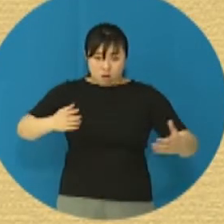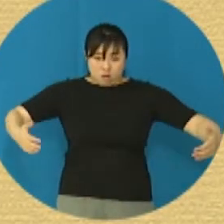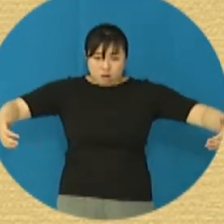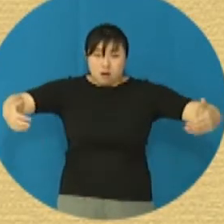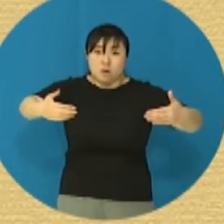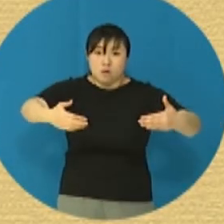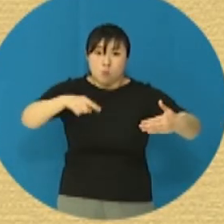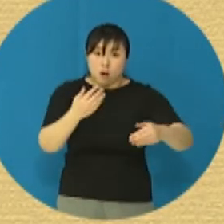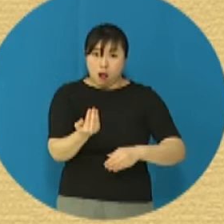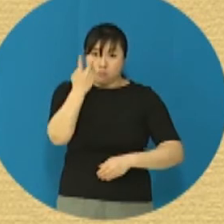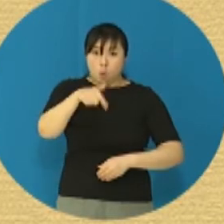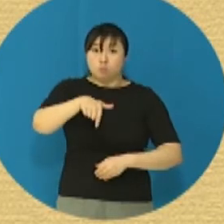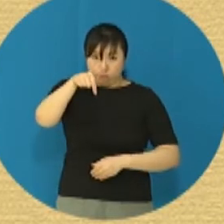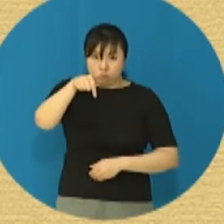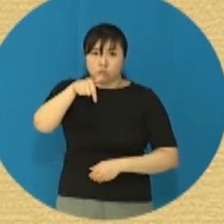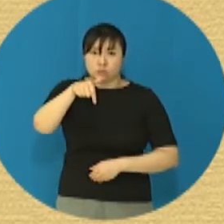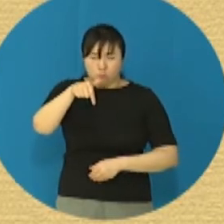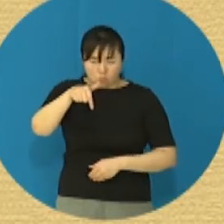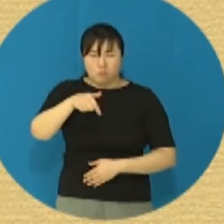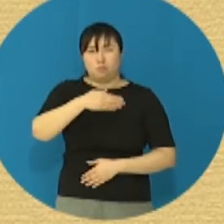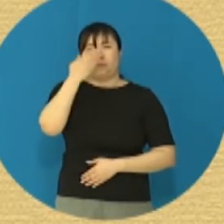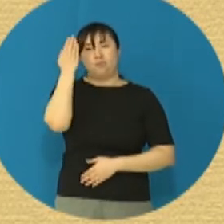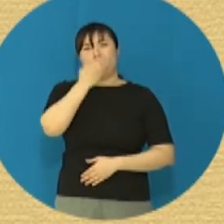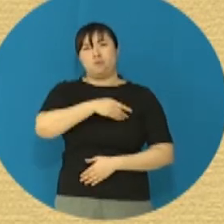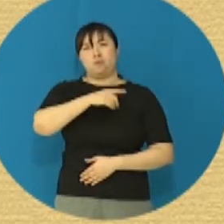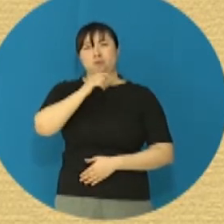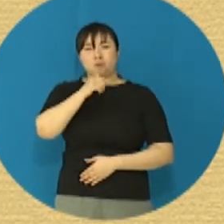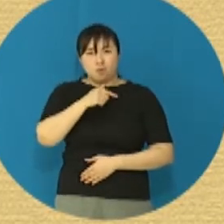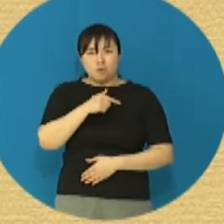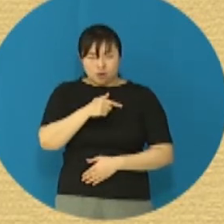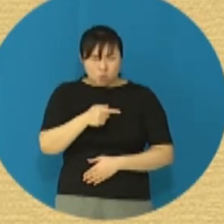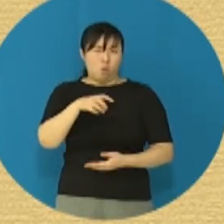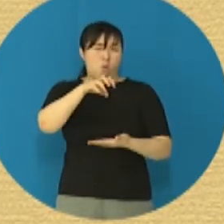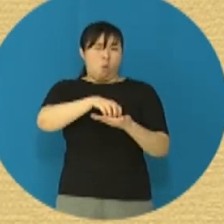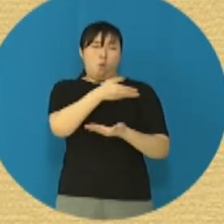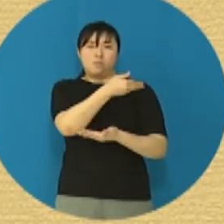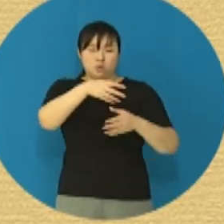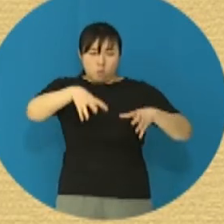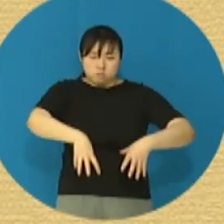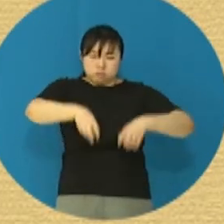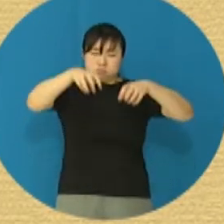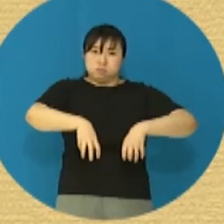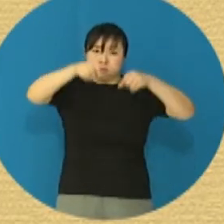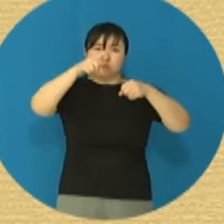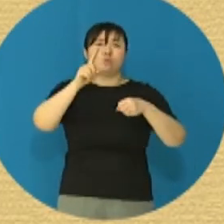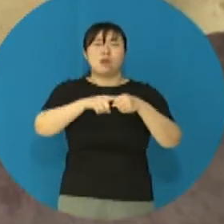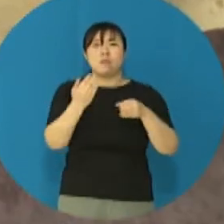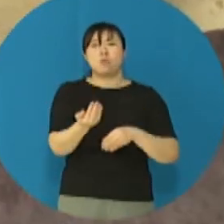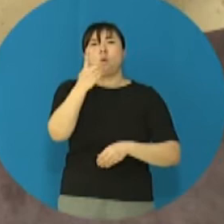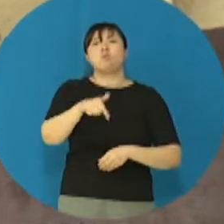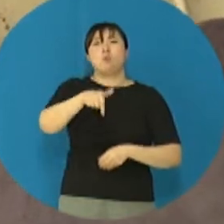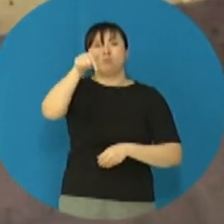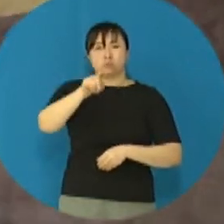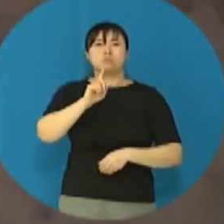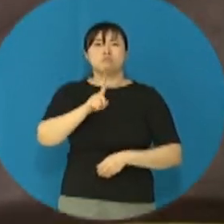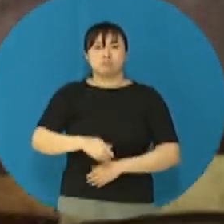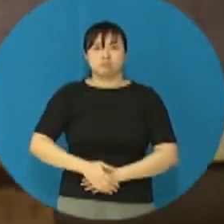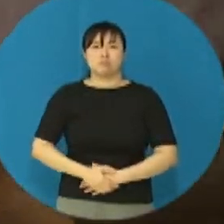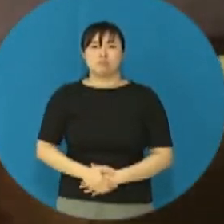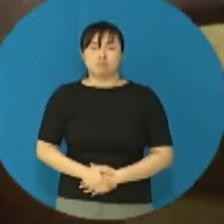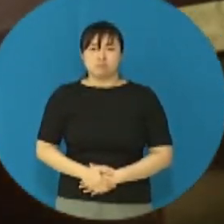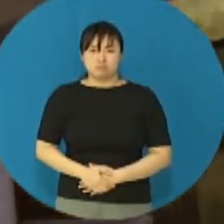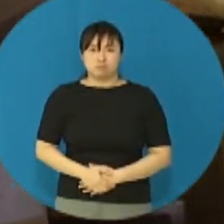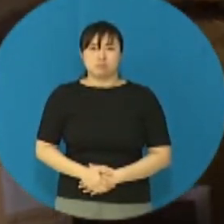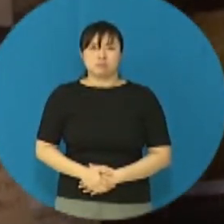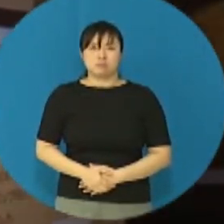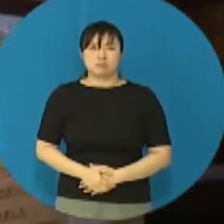ものがポンプ、 ポンプの吸い込み管ですね。 結構な太さありそうですね。 これ合計